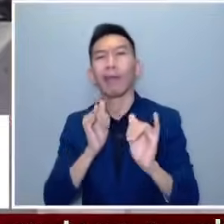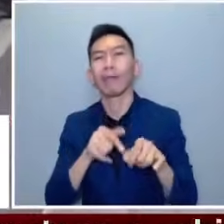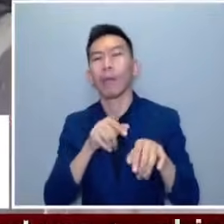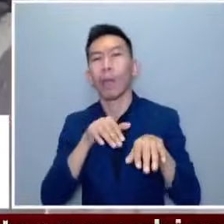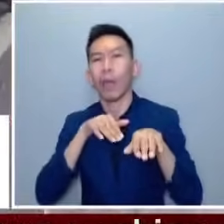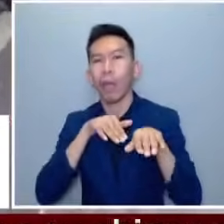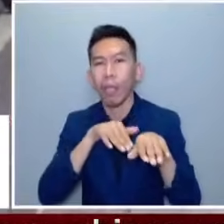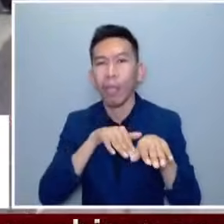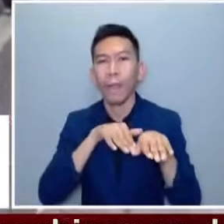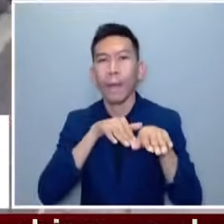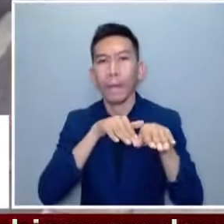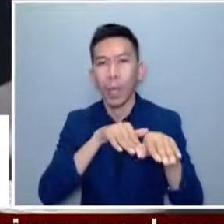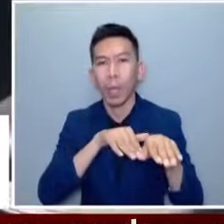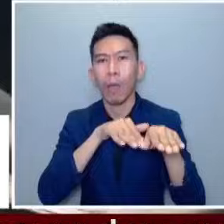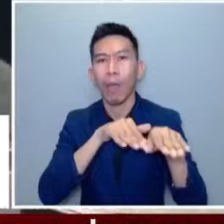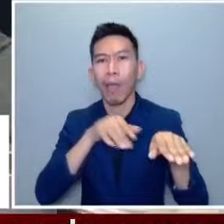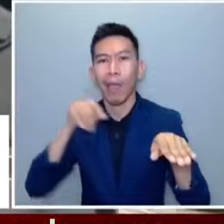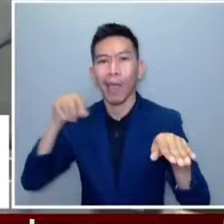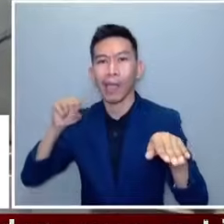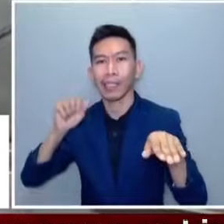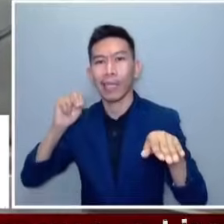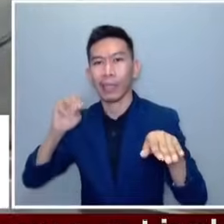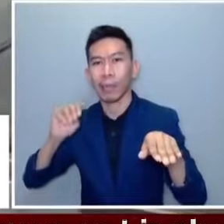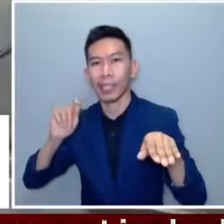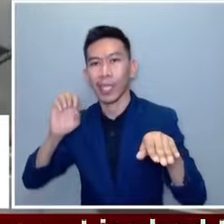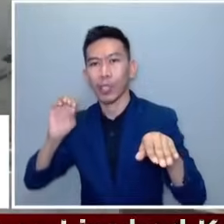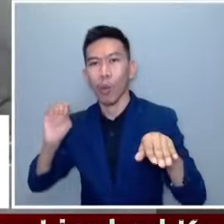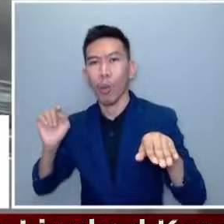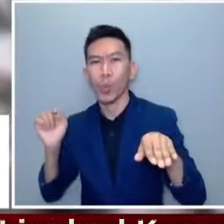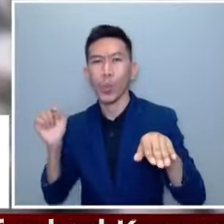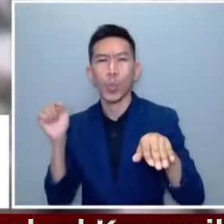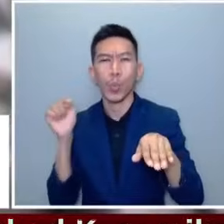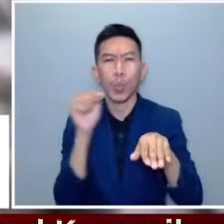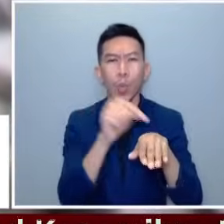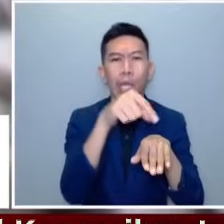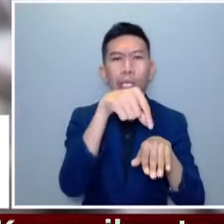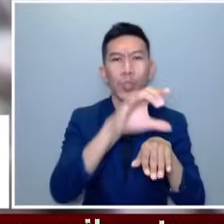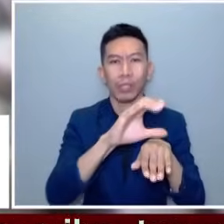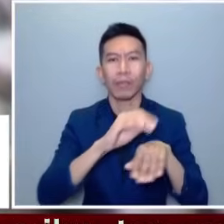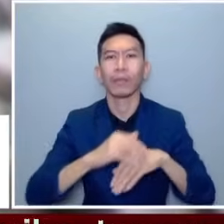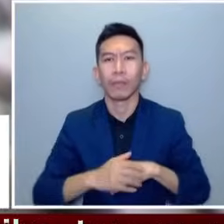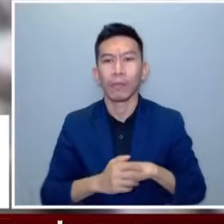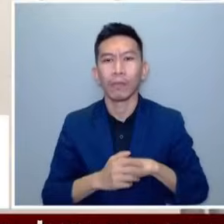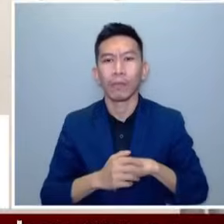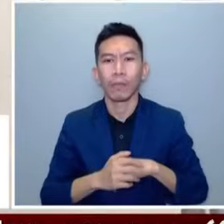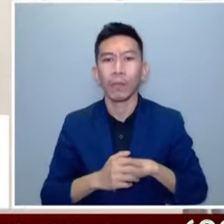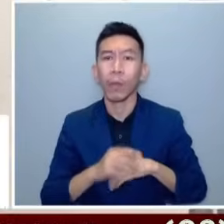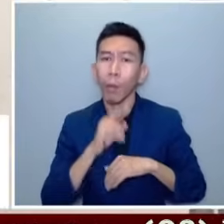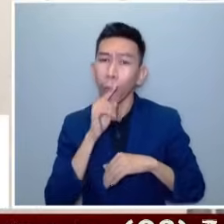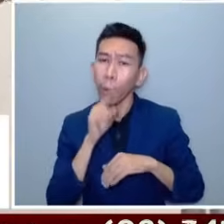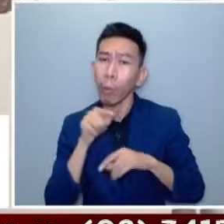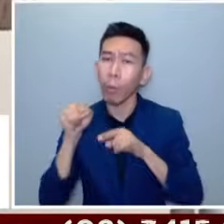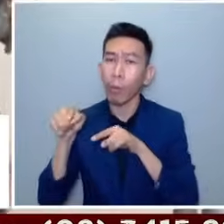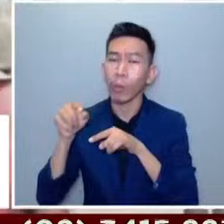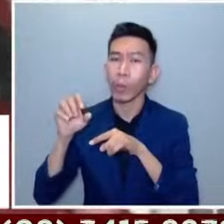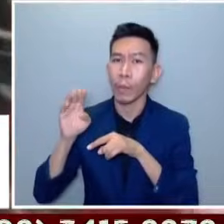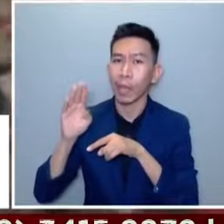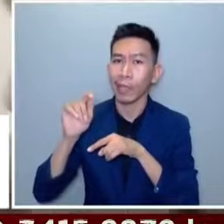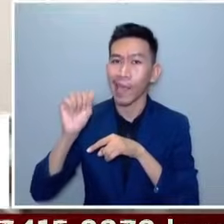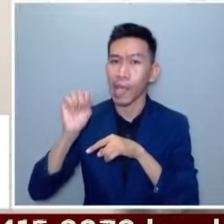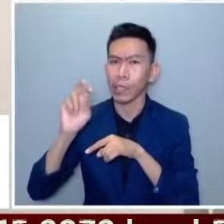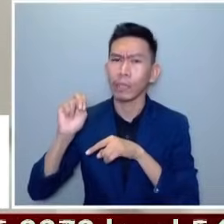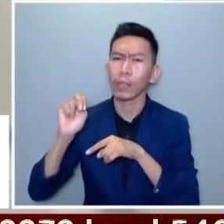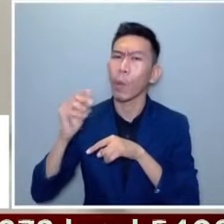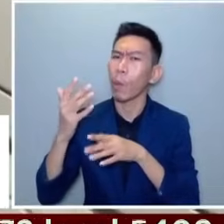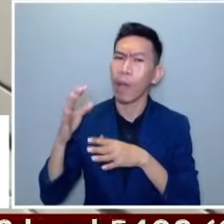Mateo papuntang Quezon City. Kung tutuusin, walang pag-iipit dapat sa Batasan San Mateo. Nasa isang